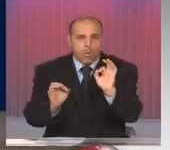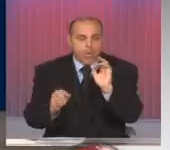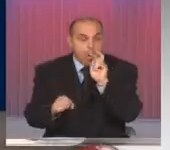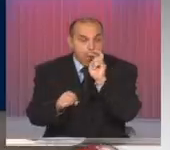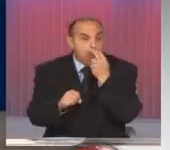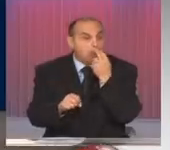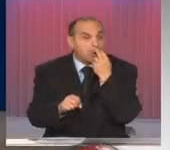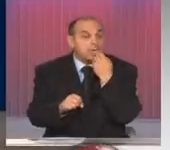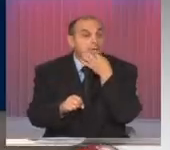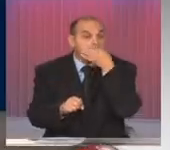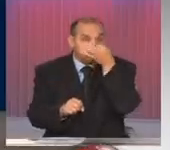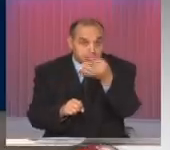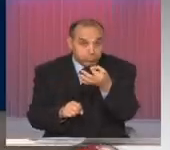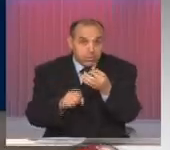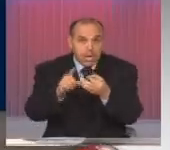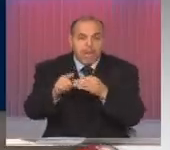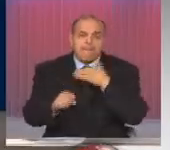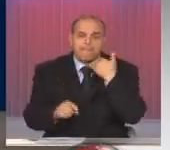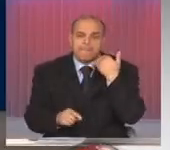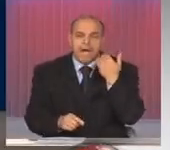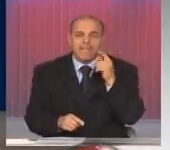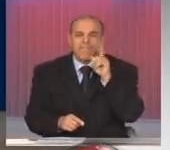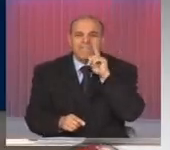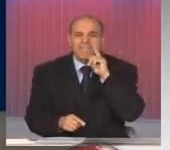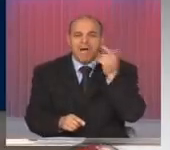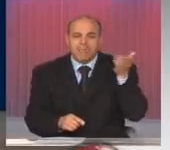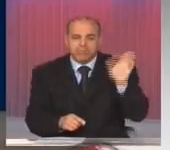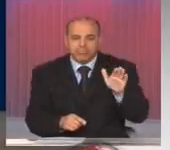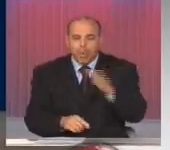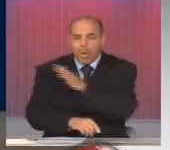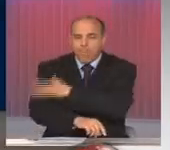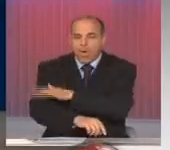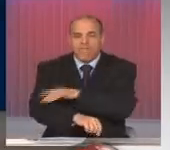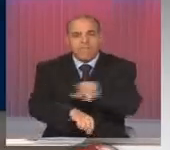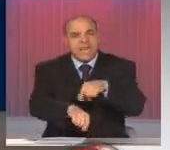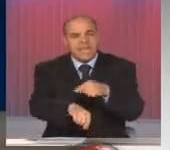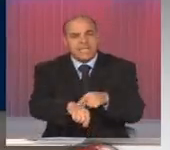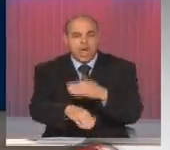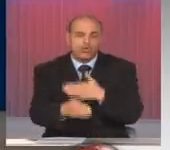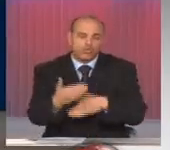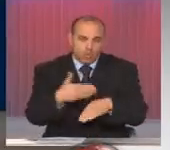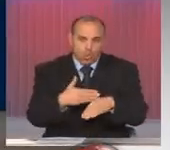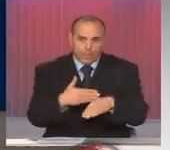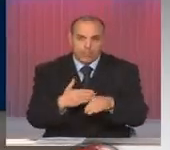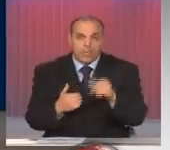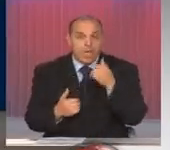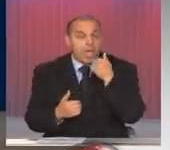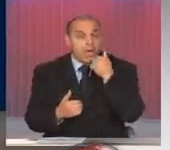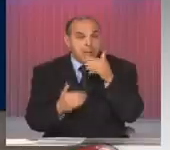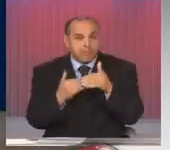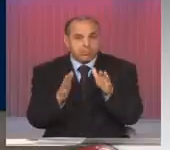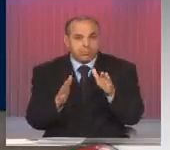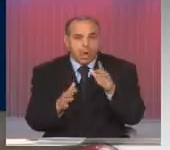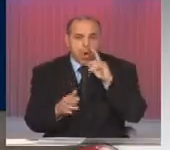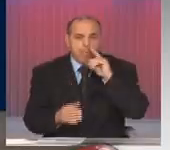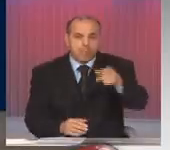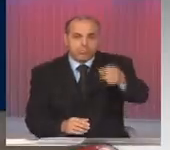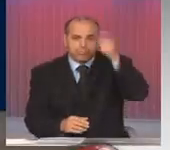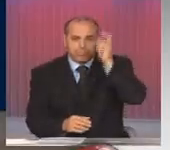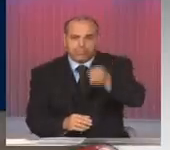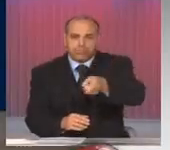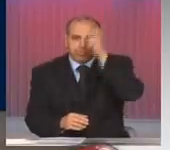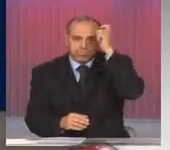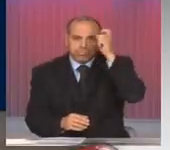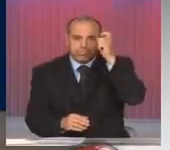الشرطة الفرنسية عن مقتل شرطية وإصابة موظف بلدية بجروح، بعد أن فتح رجل النار عليهما